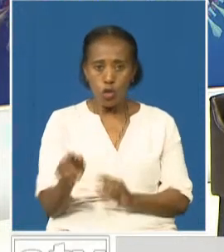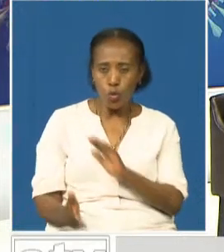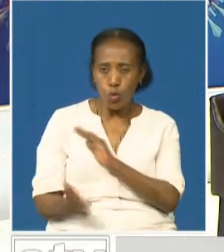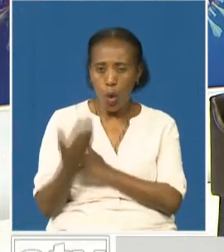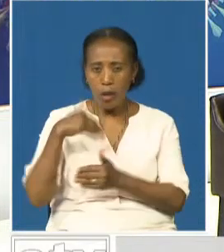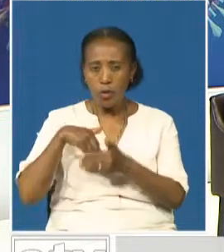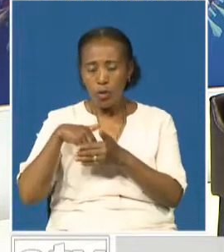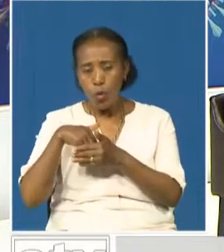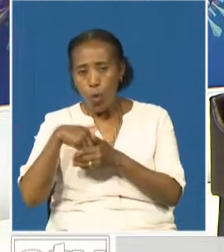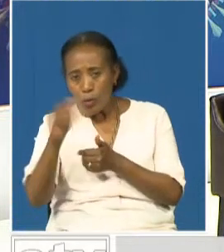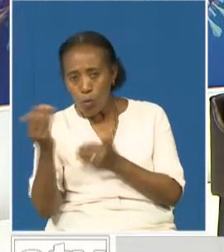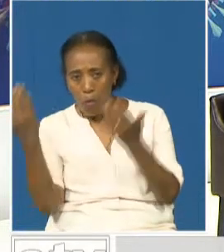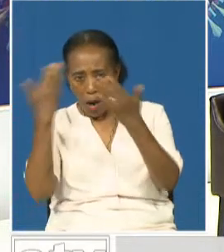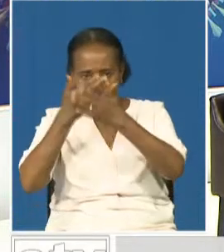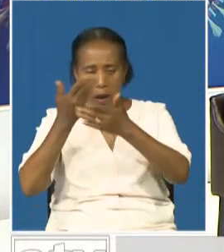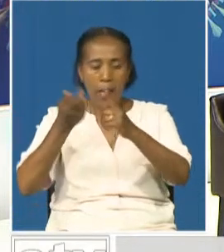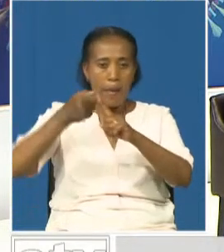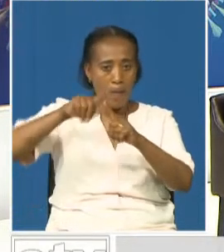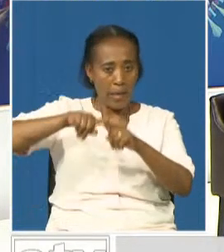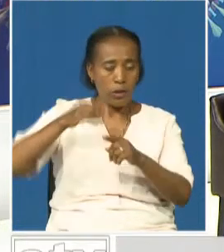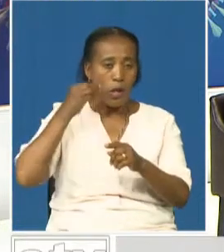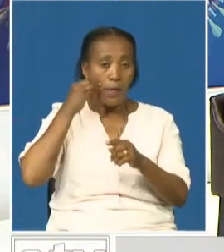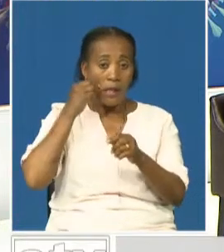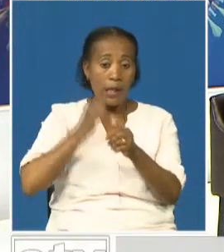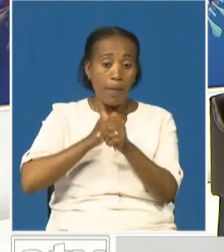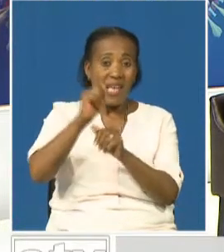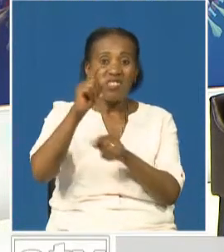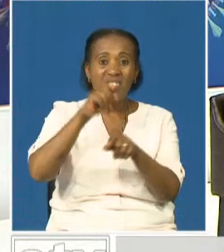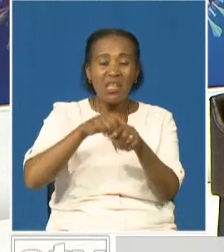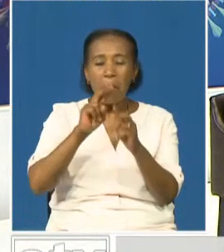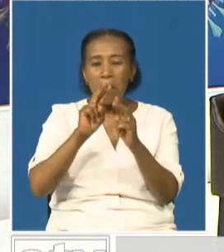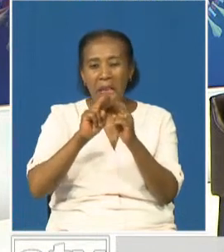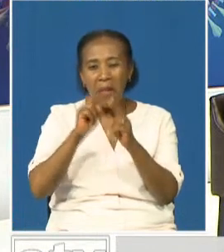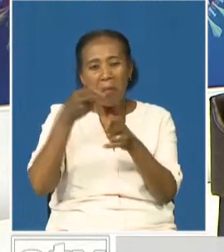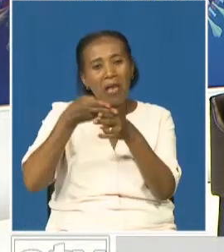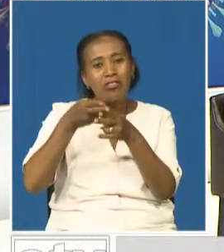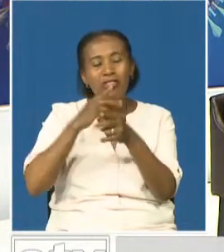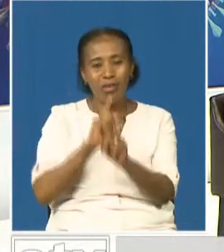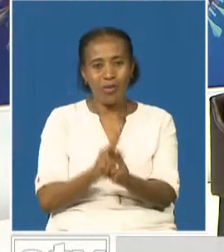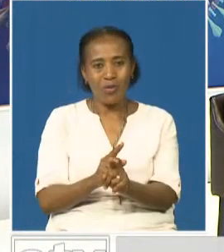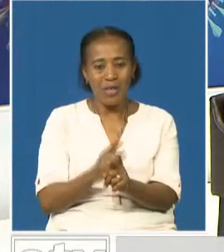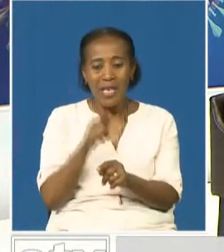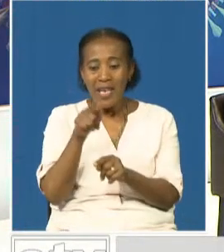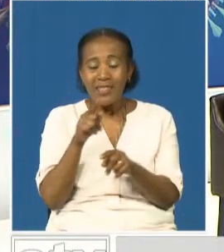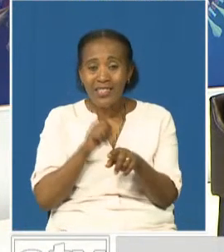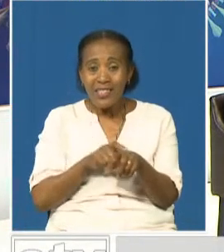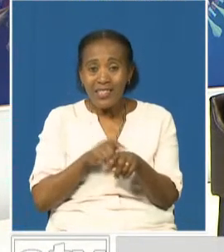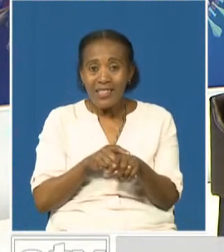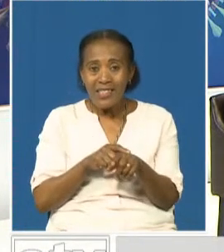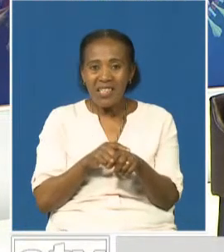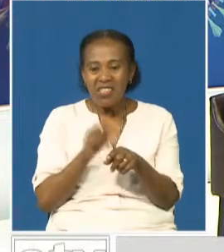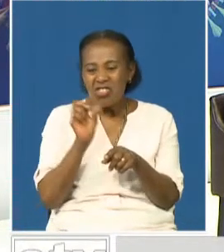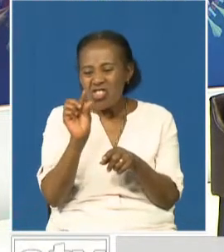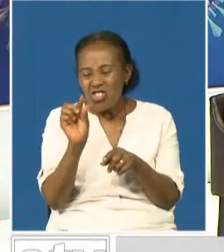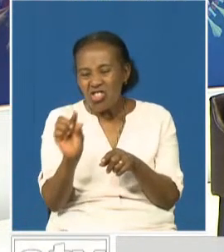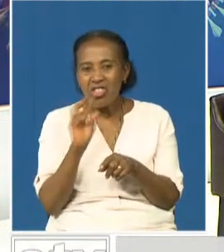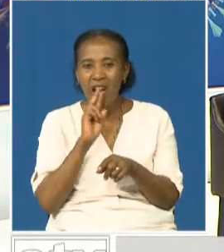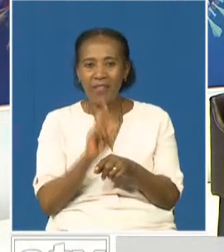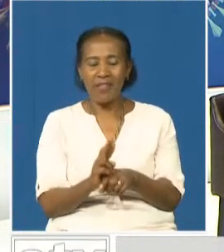ጠዋት ወጥተው ማታ ነው የሚገቡ። ቤት ውስጥ የሚያሳልፏት ጊዜ በጣም አጭር ነች። ያቺ ጊዜም የተበጣጠሰች